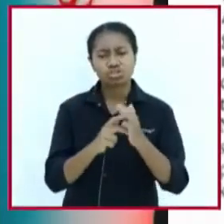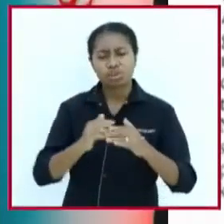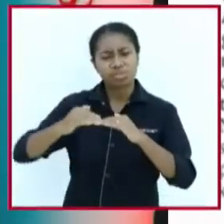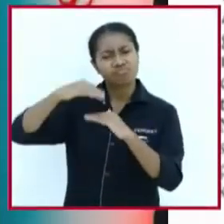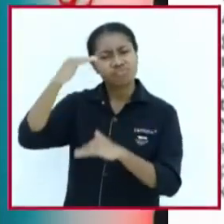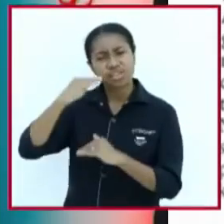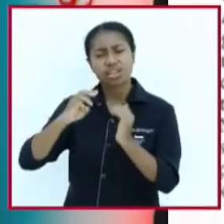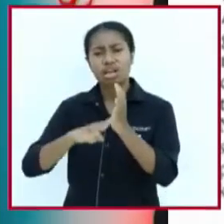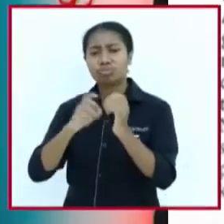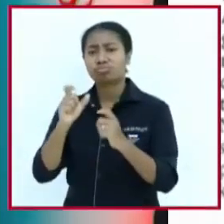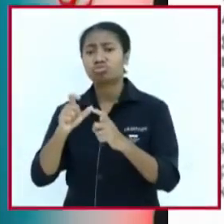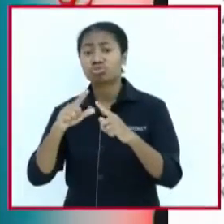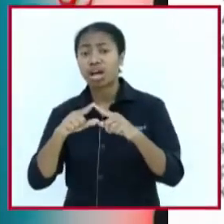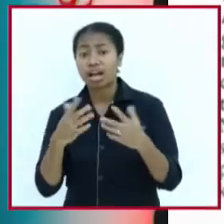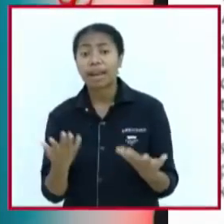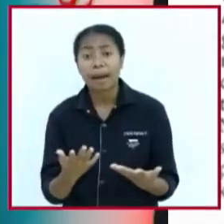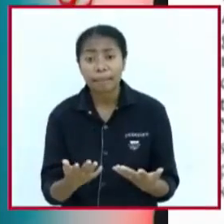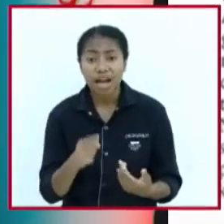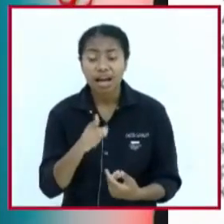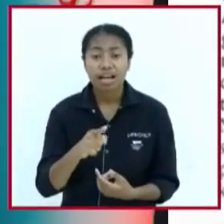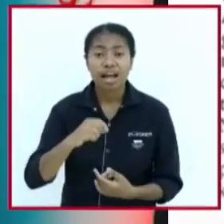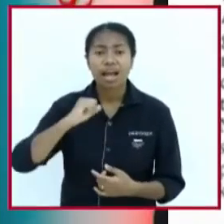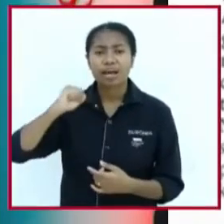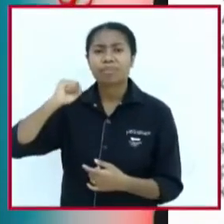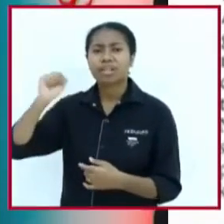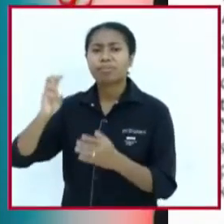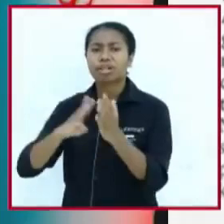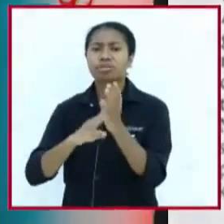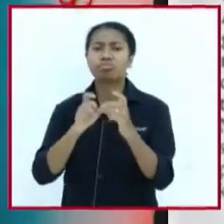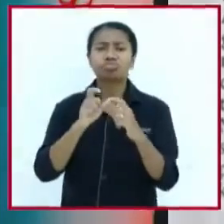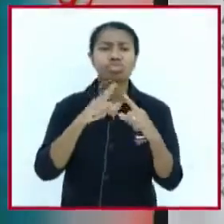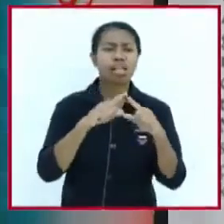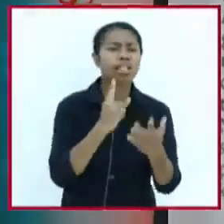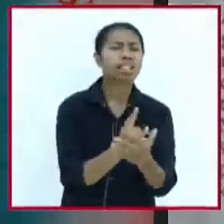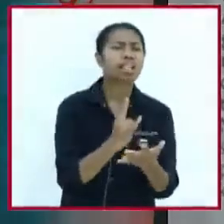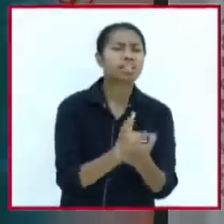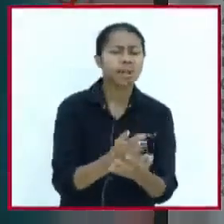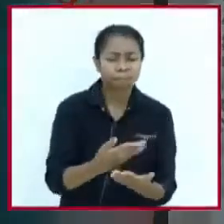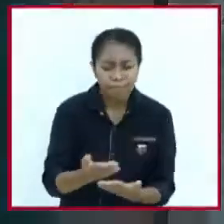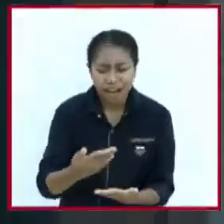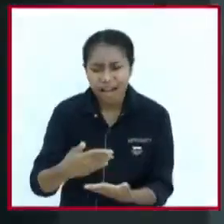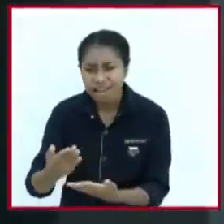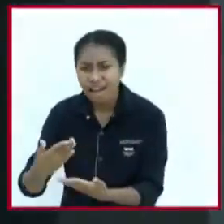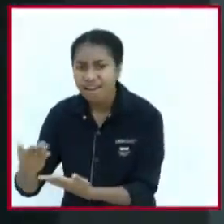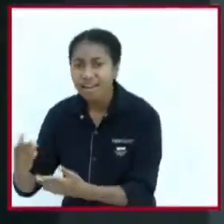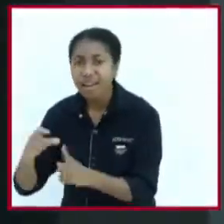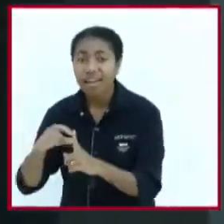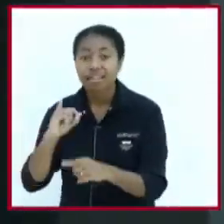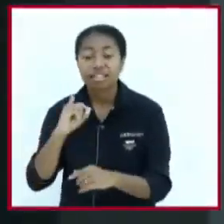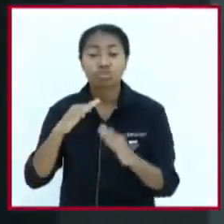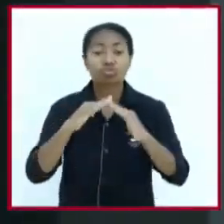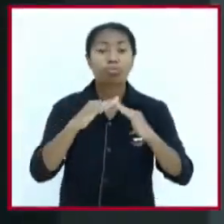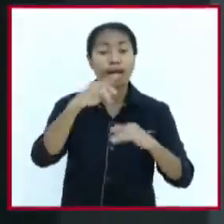sehebat-hebatnya Musa dia tuh pelayan-pelayan di rumah Tuhan sekalipun